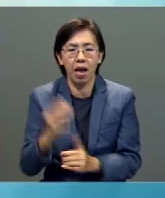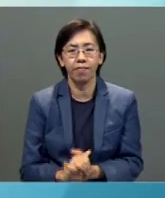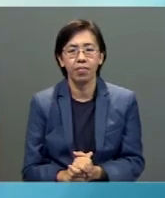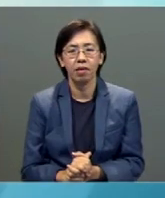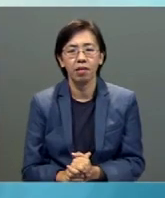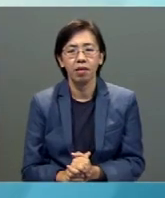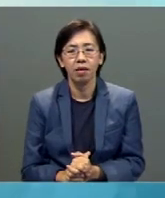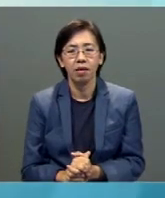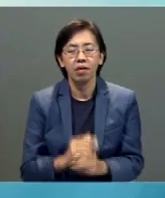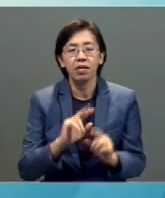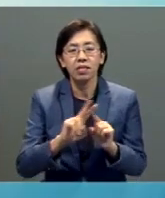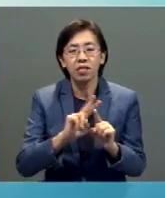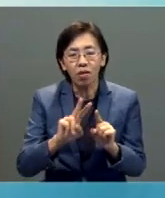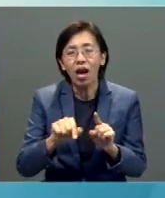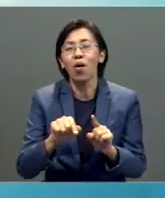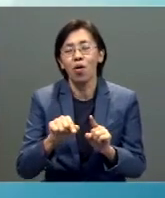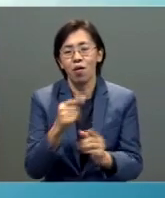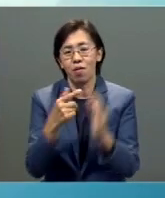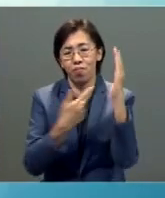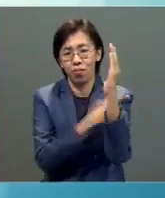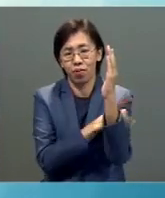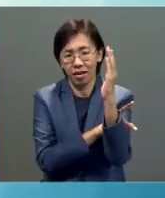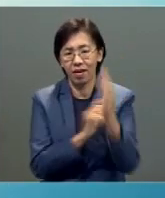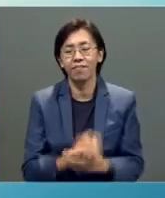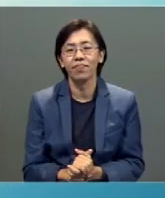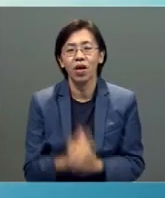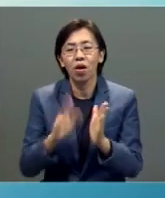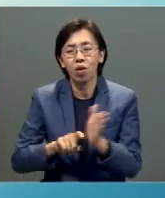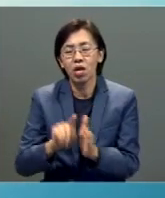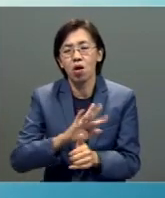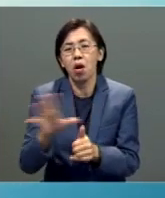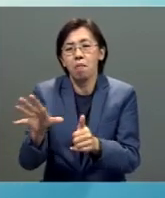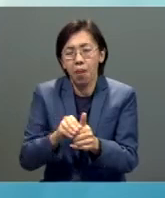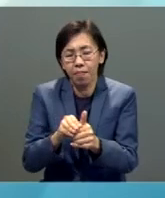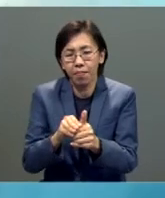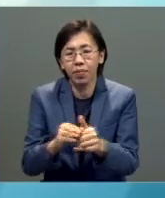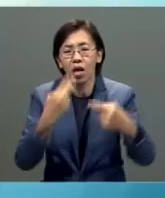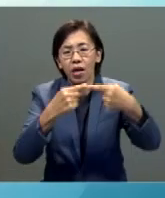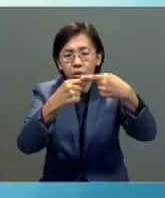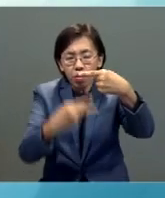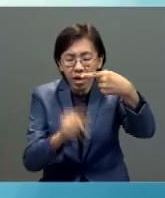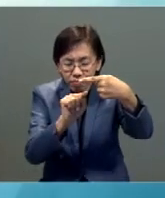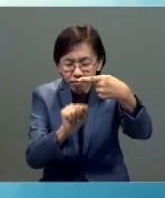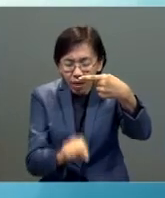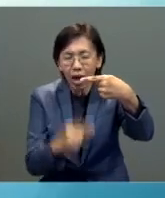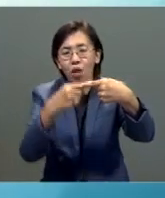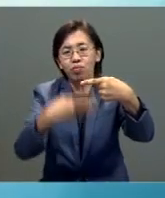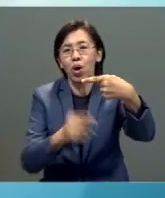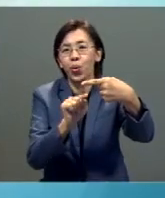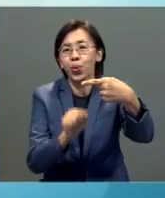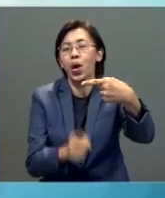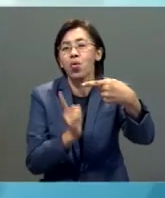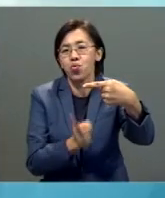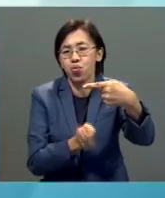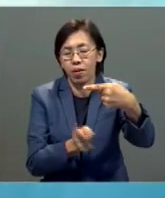ก็จะเป็น10จังหวัด1ใน10จังหวัดแรกที่มีอัตราการป่วยสูงสุดนะครับอื่นๆก็ยังคงที่เหมือนเดิมนะครับแล้ว